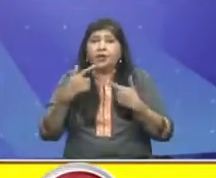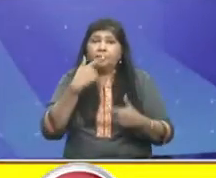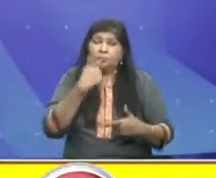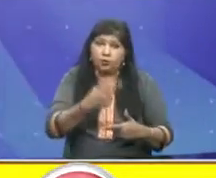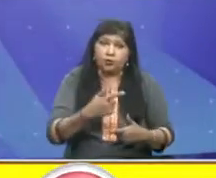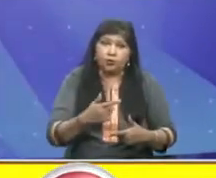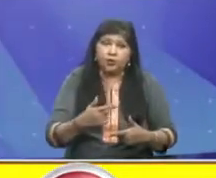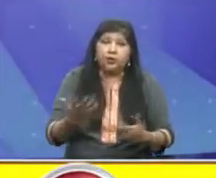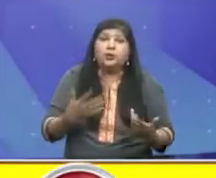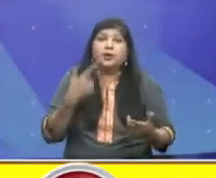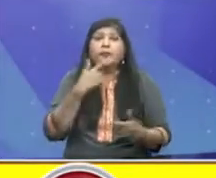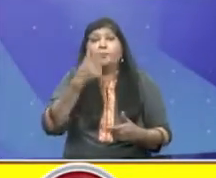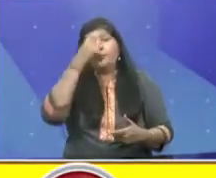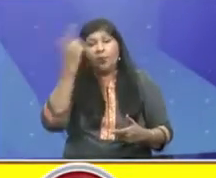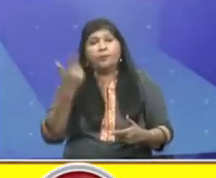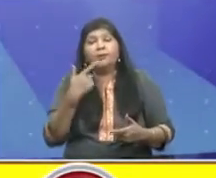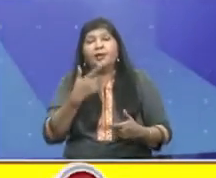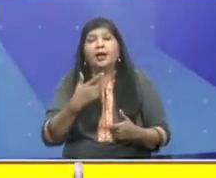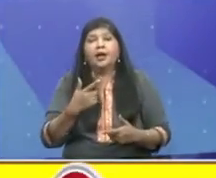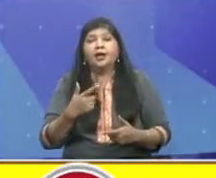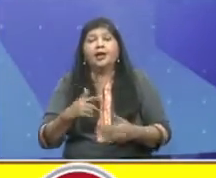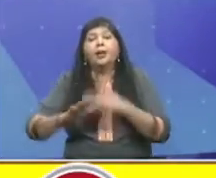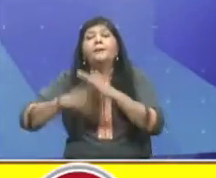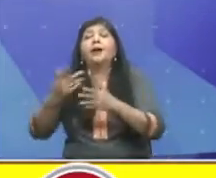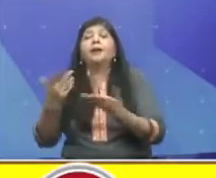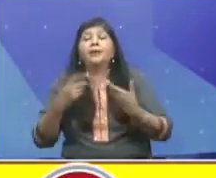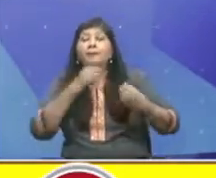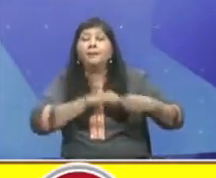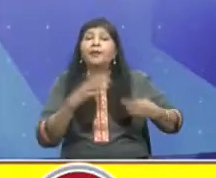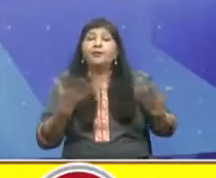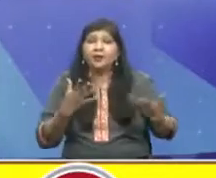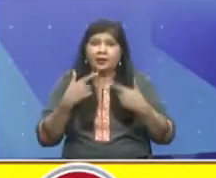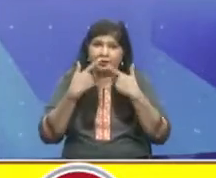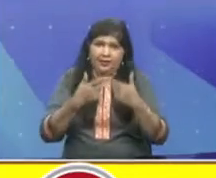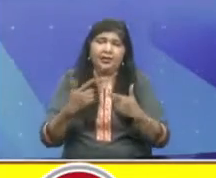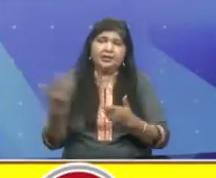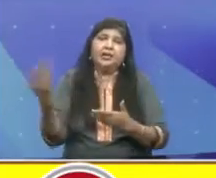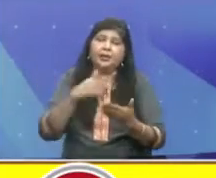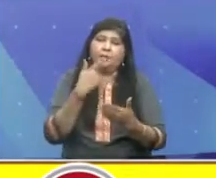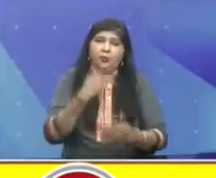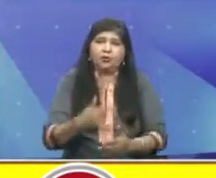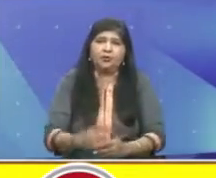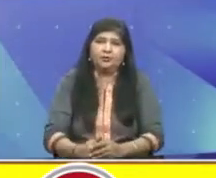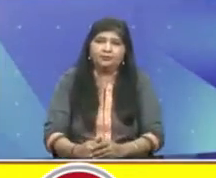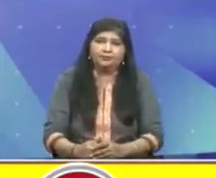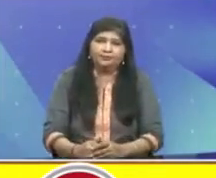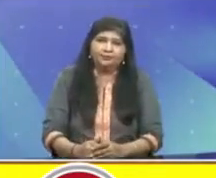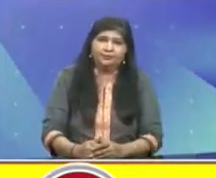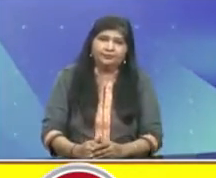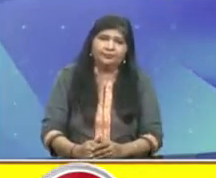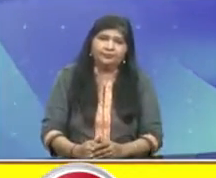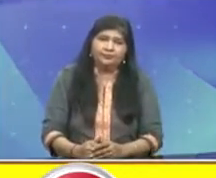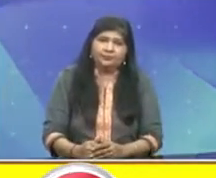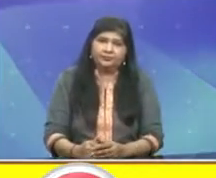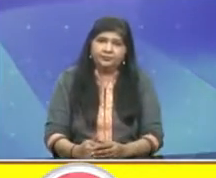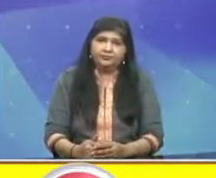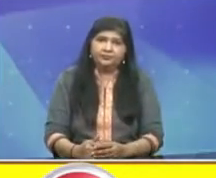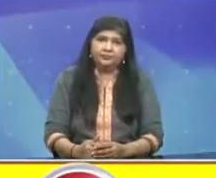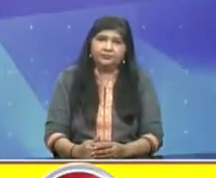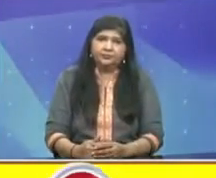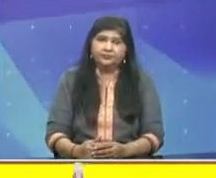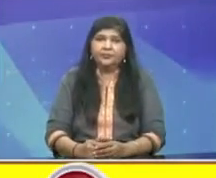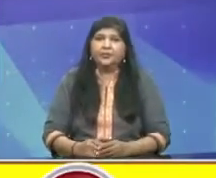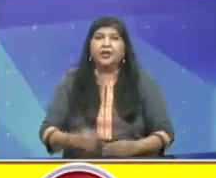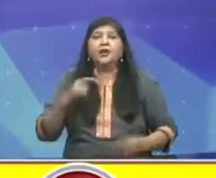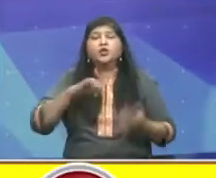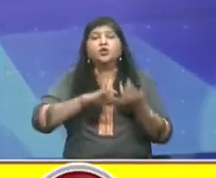सुख देवी जी से पहले उनके दुख की बात सुनते हैं और फिर सुख कैसे आया वो समझते हैं। सुखदेवी